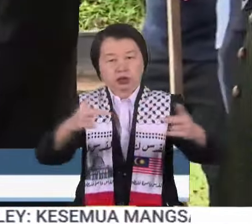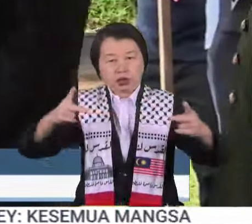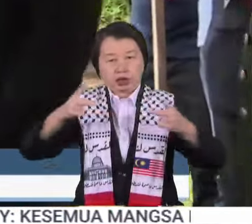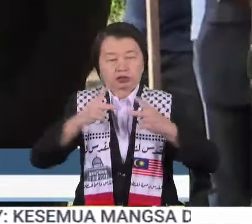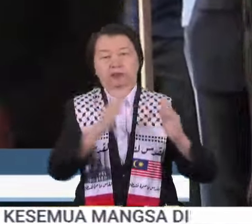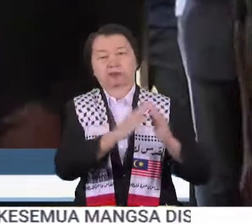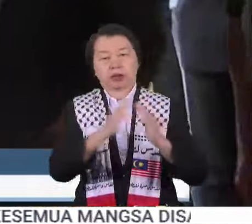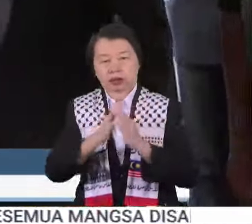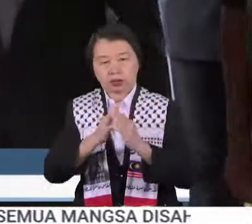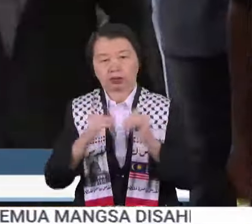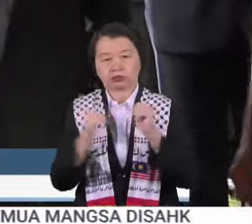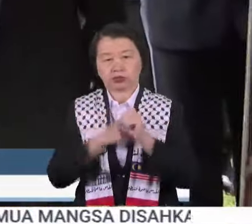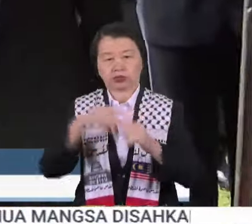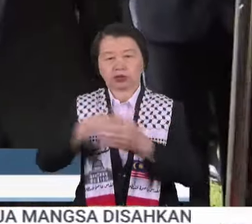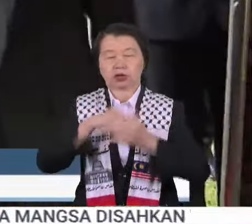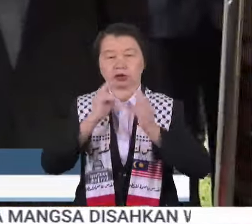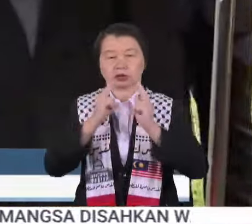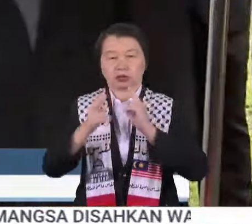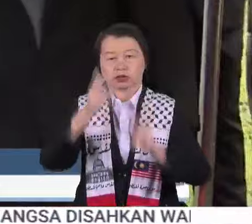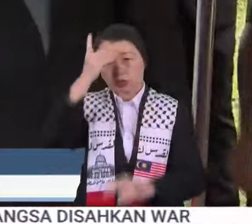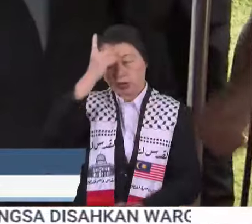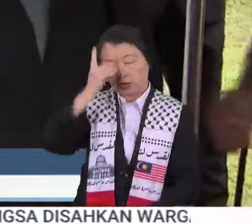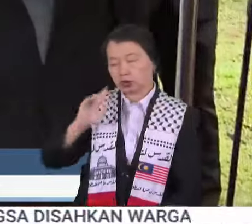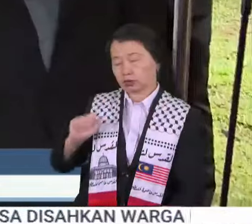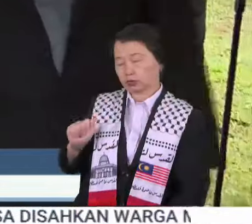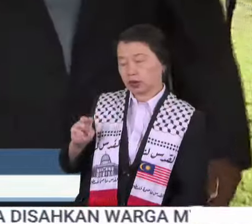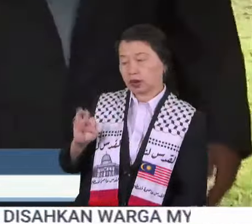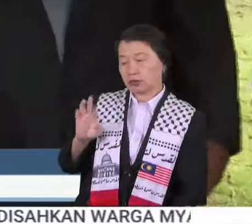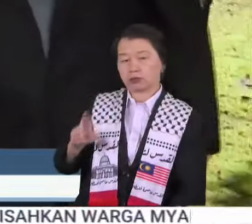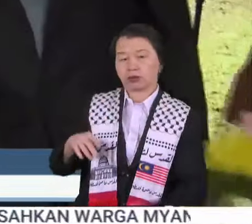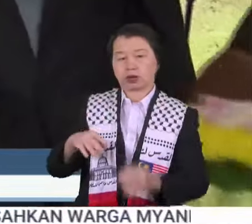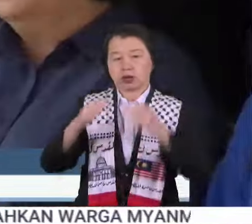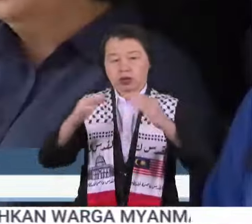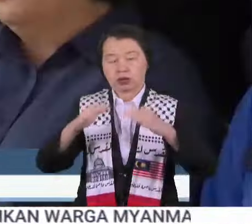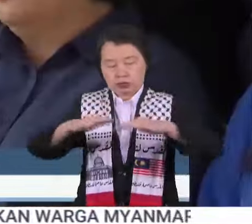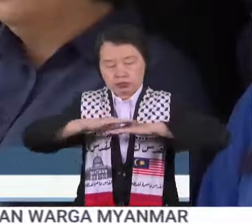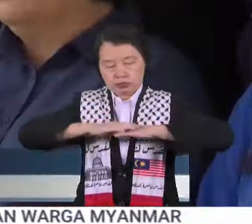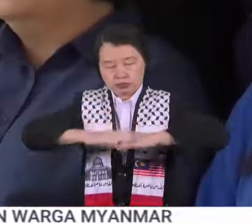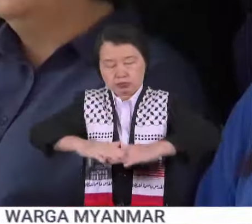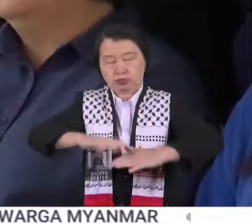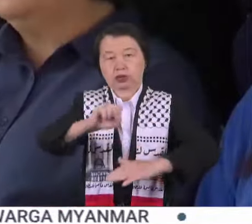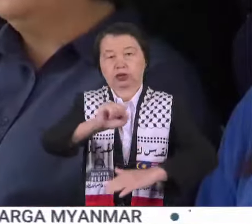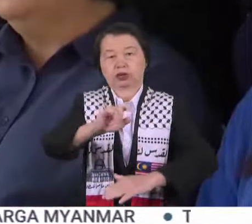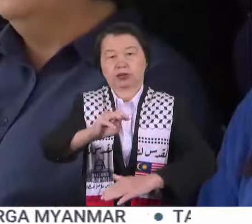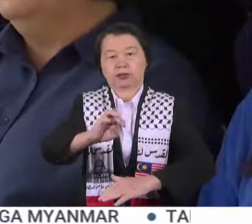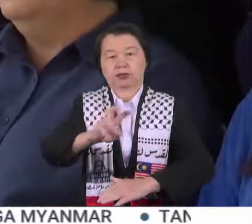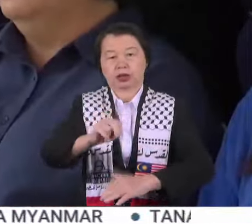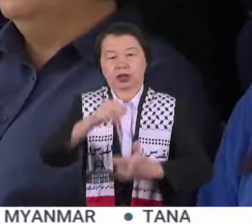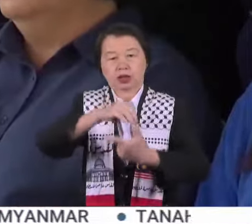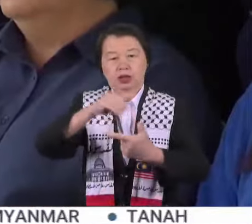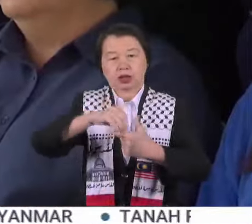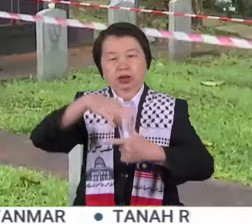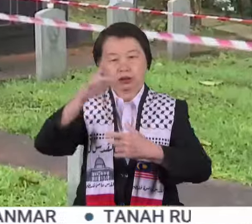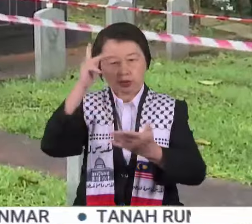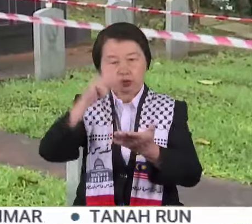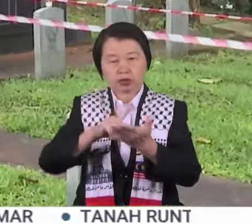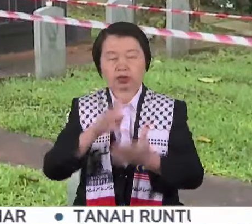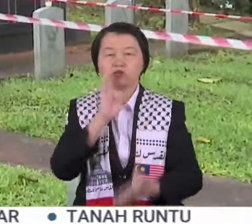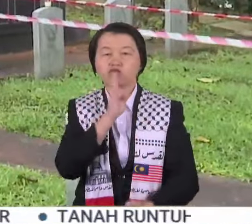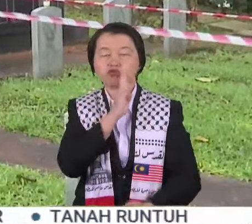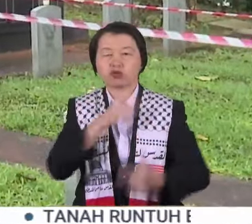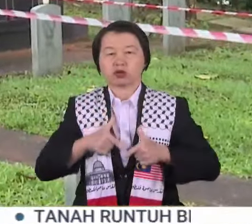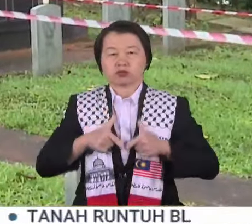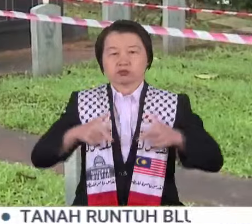tersebut terdahulu dalam ucapannya Datuk Ahad Douglas acara menyimen kubur mendiang mejaor Michael atau lebih dikenali sebagai bujang